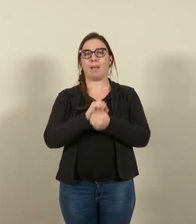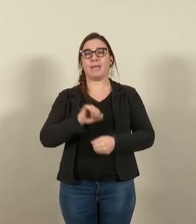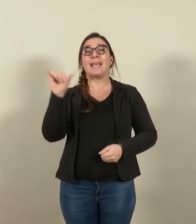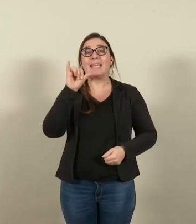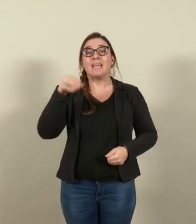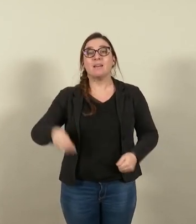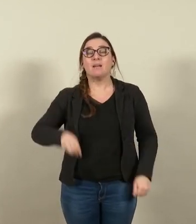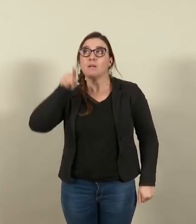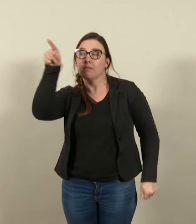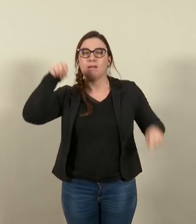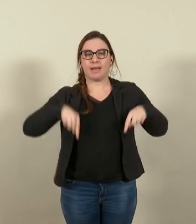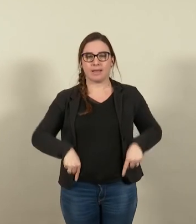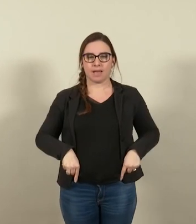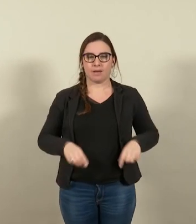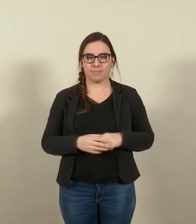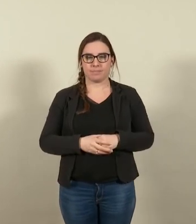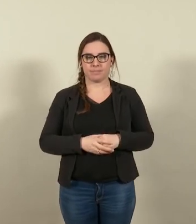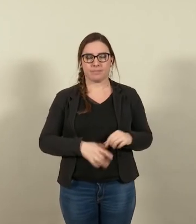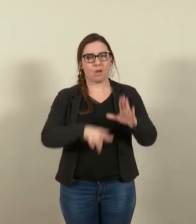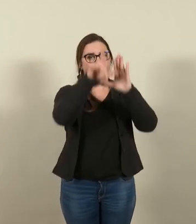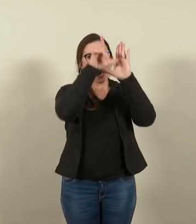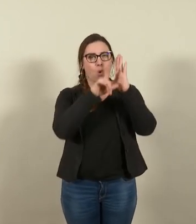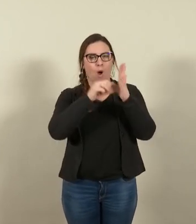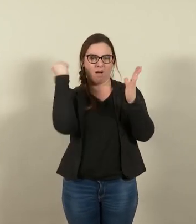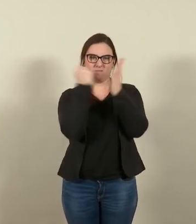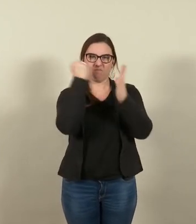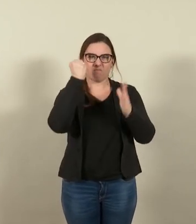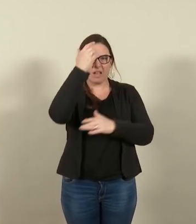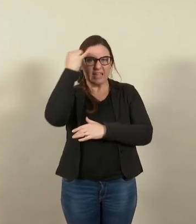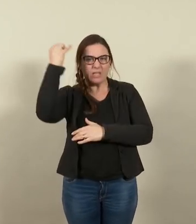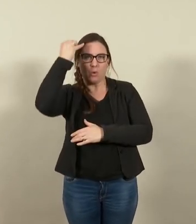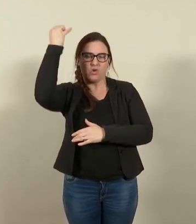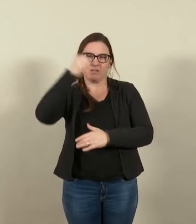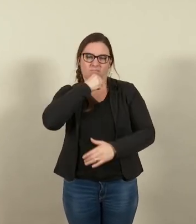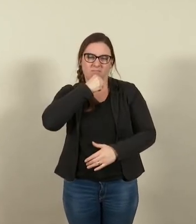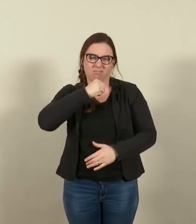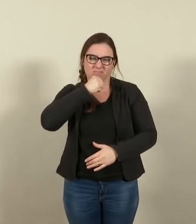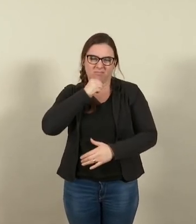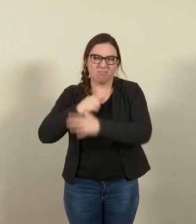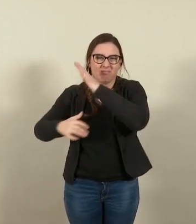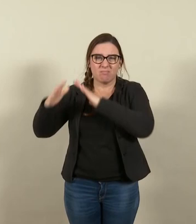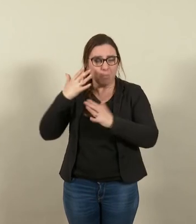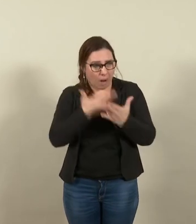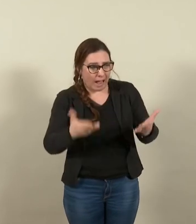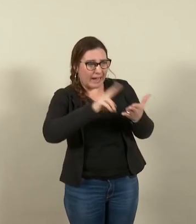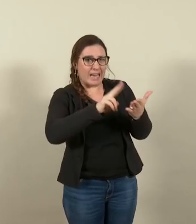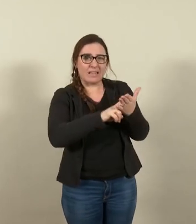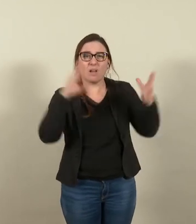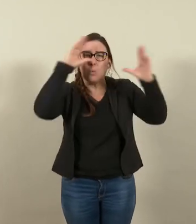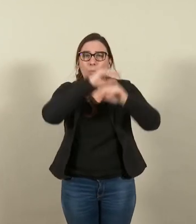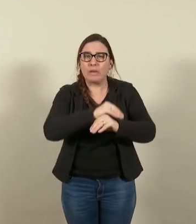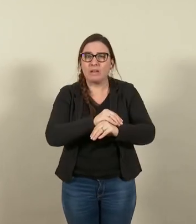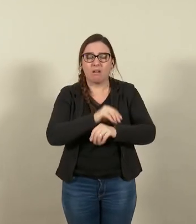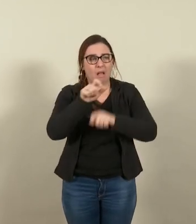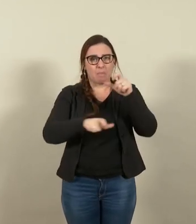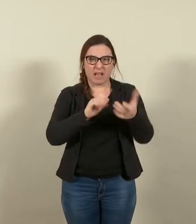l'État c'est une loi marquée du saut d'une idéie Rance car elle F fit de la réalité et elle criminalise des personnes en